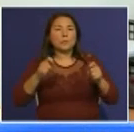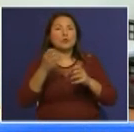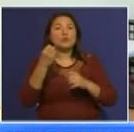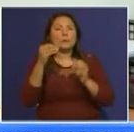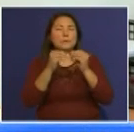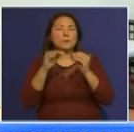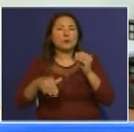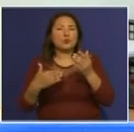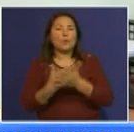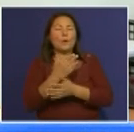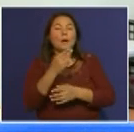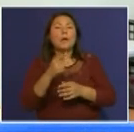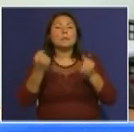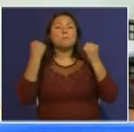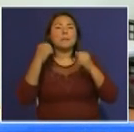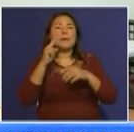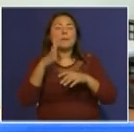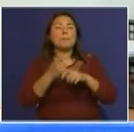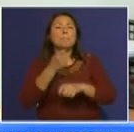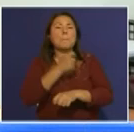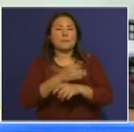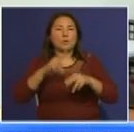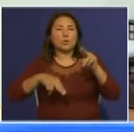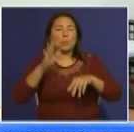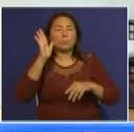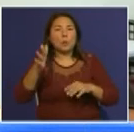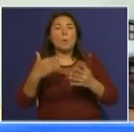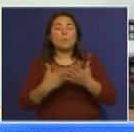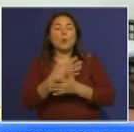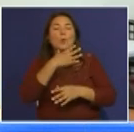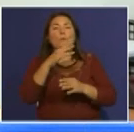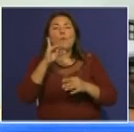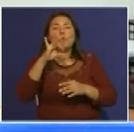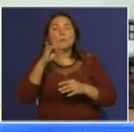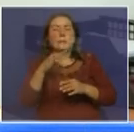10 тысяч квадратных метров. Также мы планируем запустить многофункциональные спортивные комплексы.